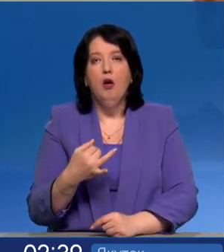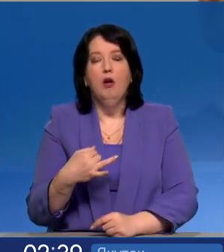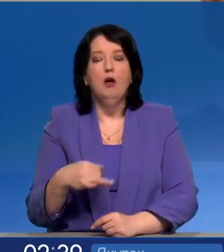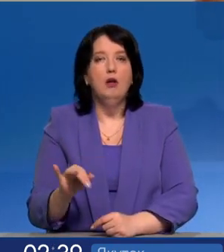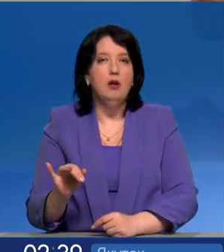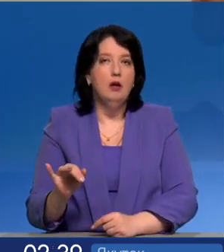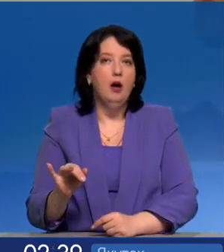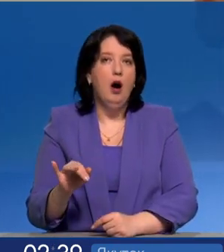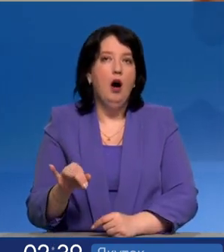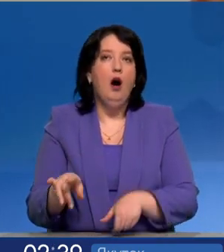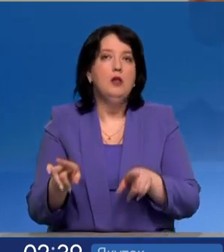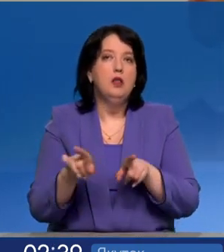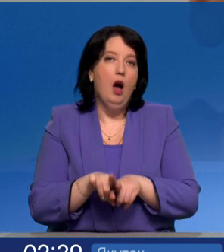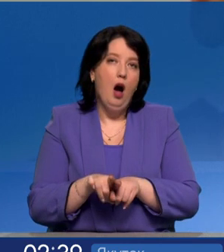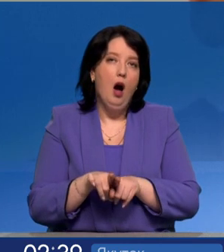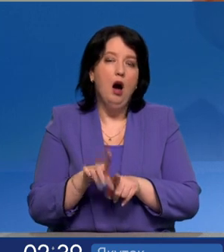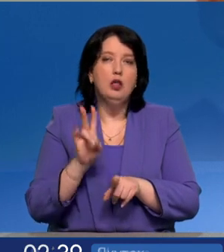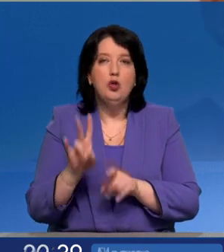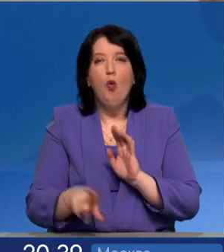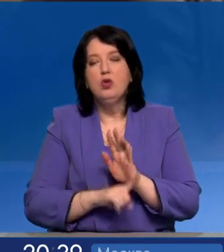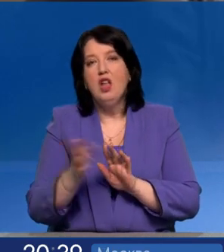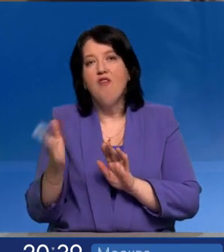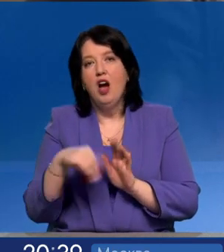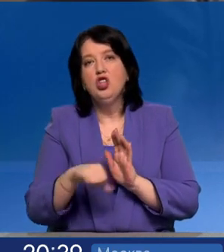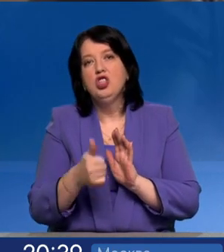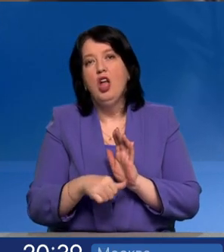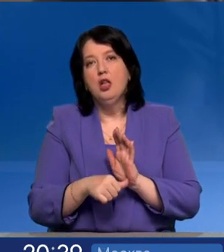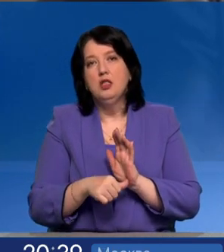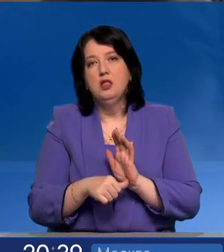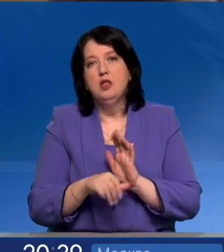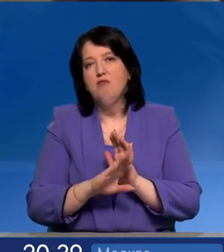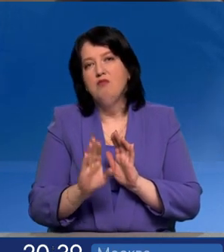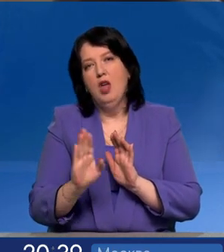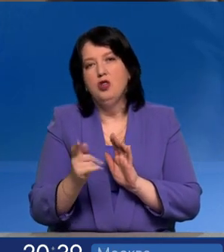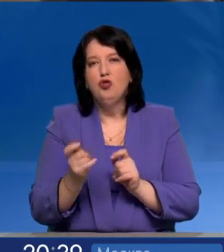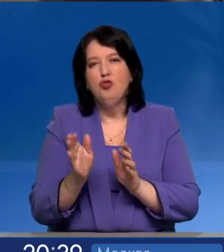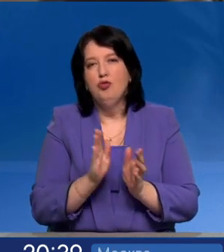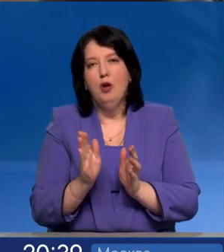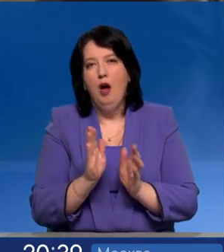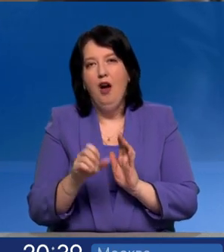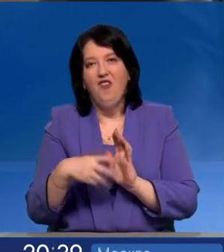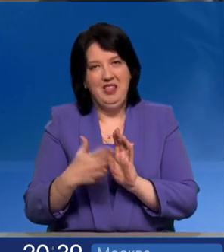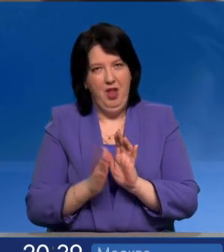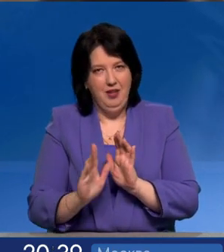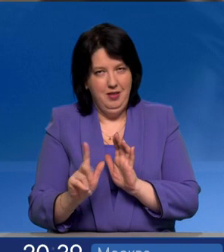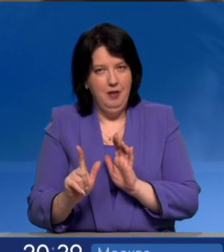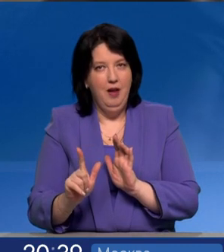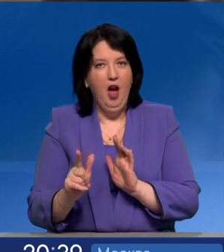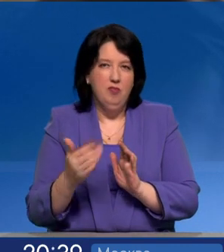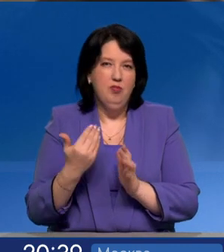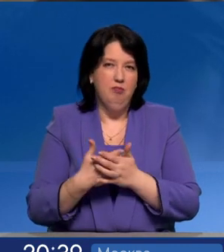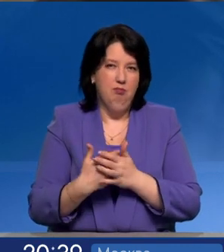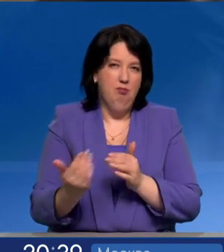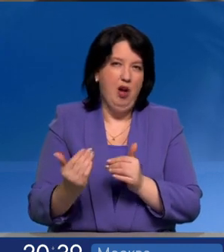Так, ну давай, пройдем. 16-й. Ну, чуть-чуть. 17-й. 18-й. Ну, почти. Главное,